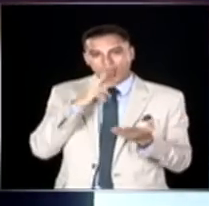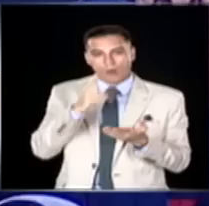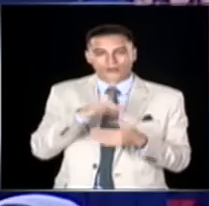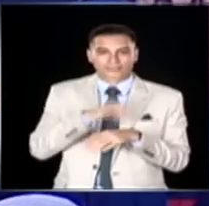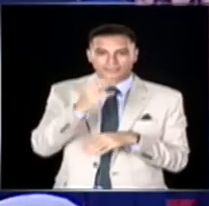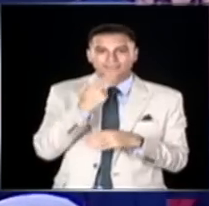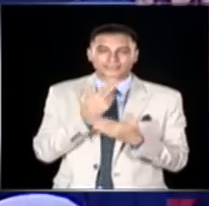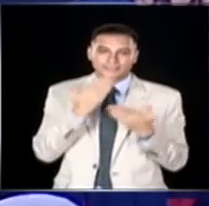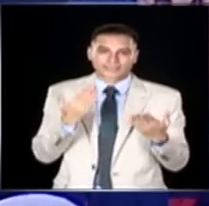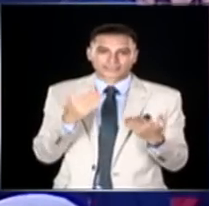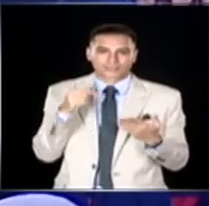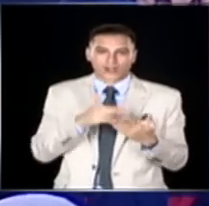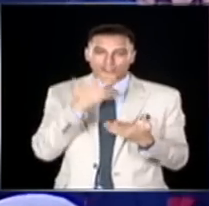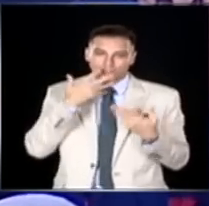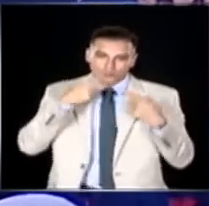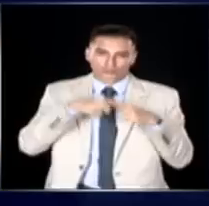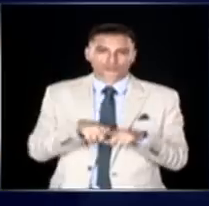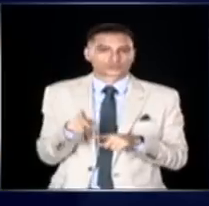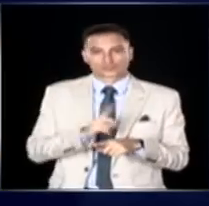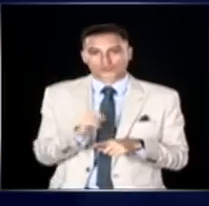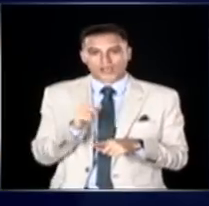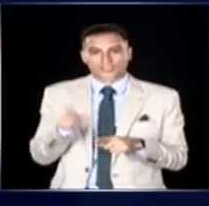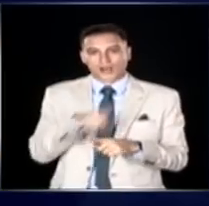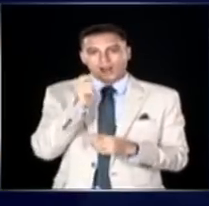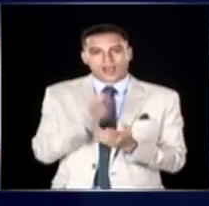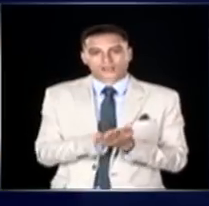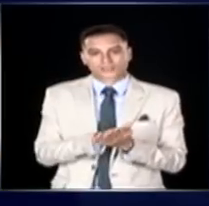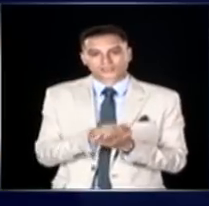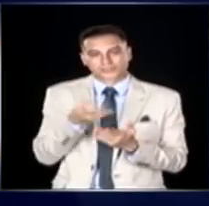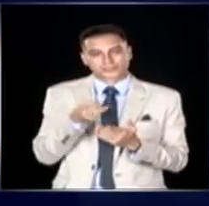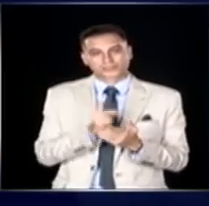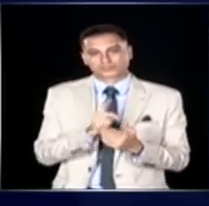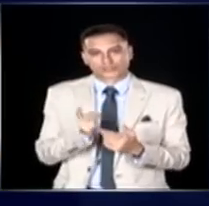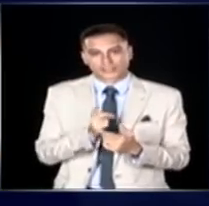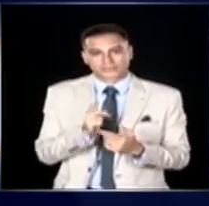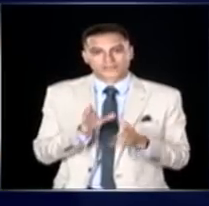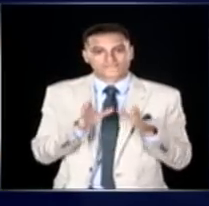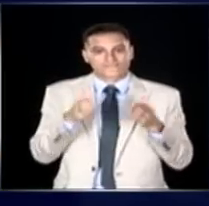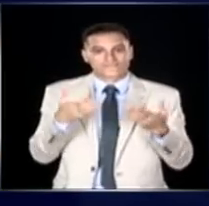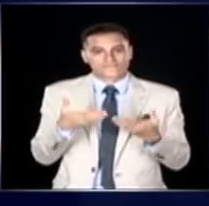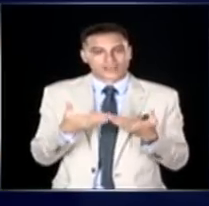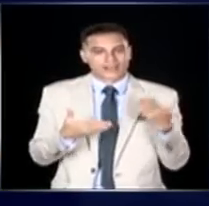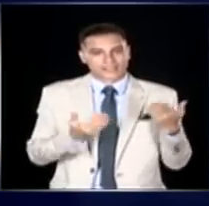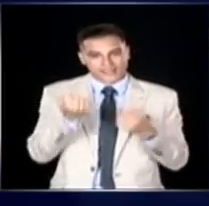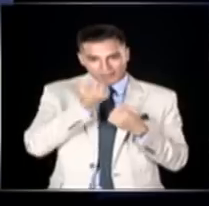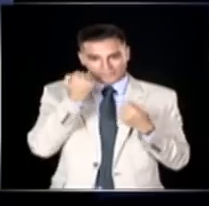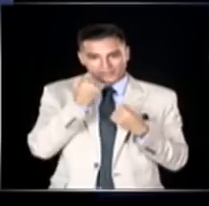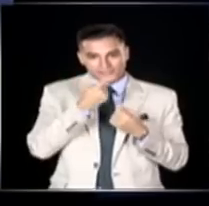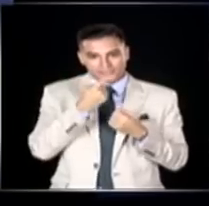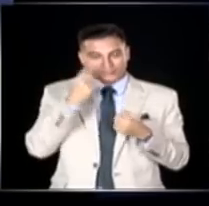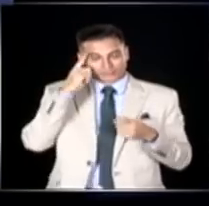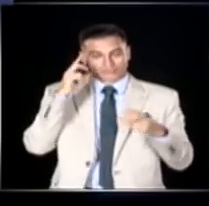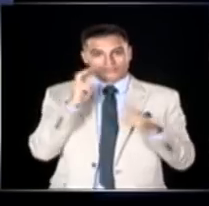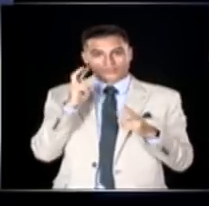ان حظكم النهاردة في عجلة الحظ ما كانش حلو. فريق مغاغة